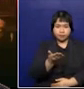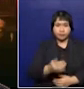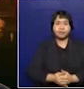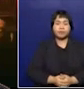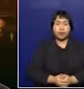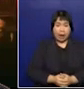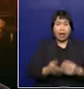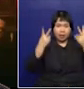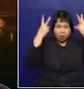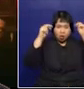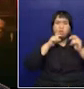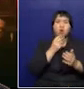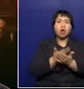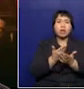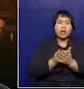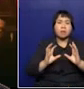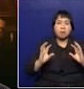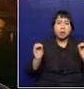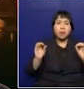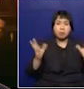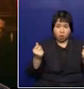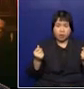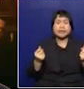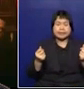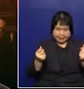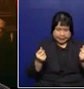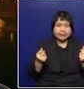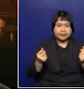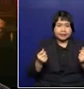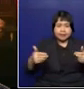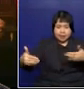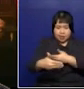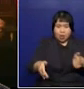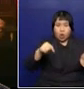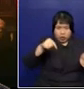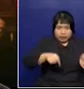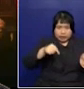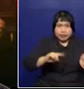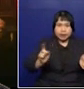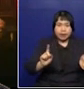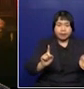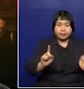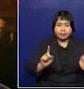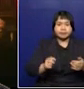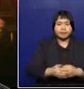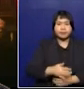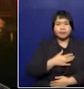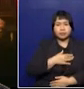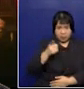ในเมื่อนายกบอกไม่มีเงินหมดแล้วฮะคำตอบจึงมาอยู่ในห้องนี้ฮะบอกว่าผมต้